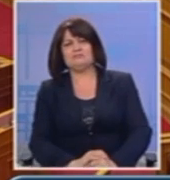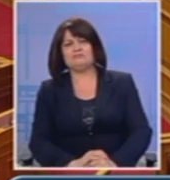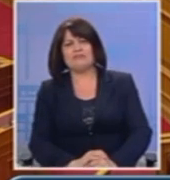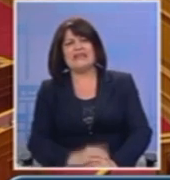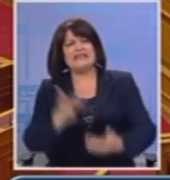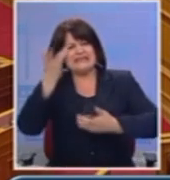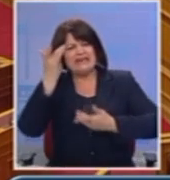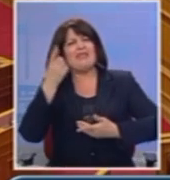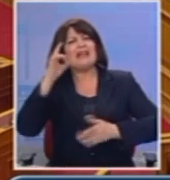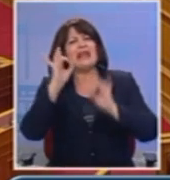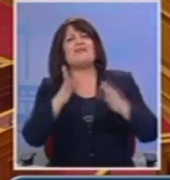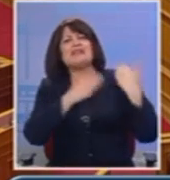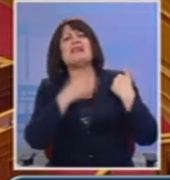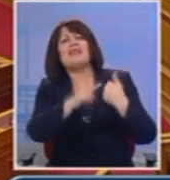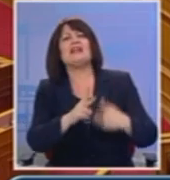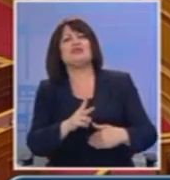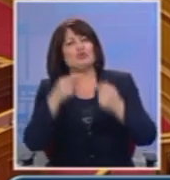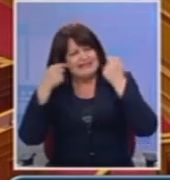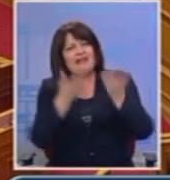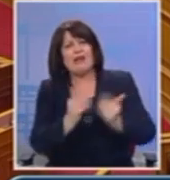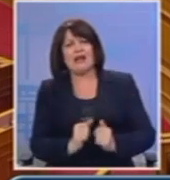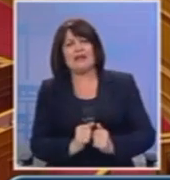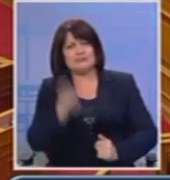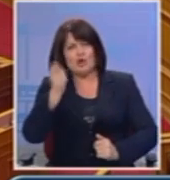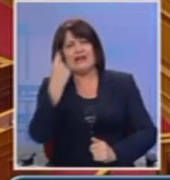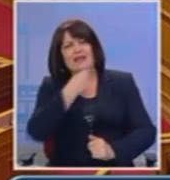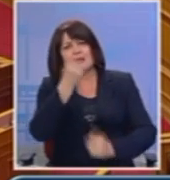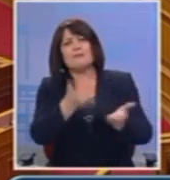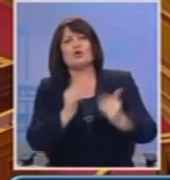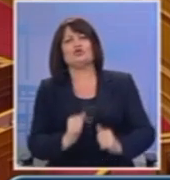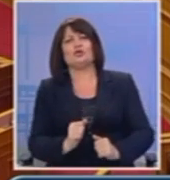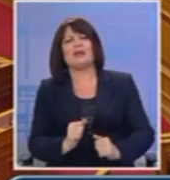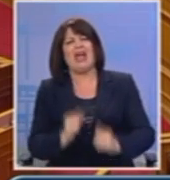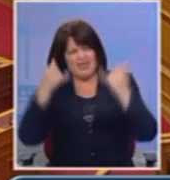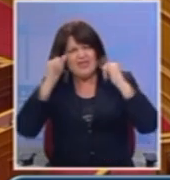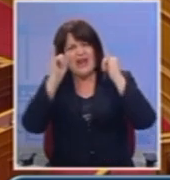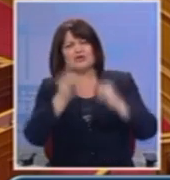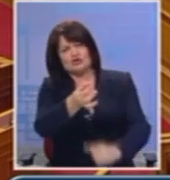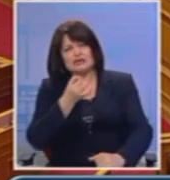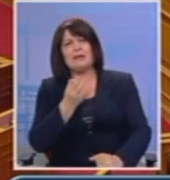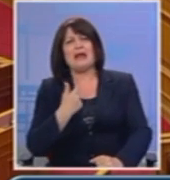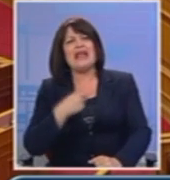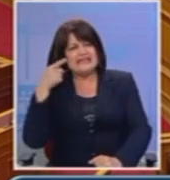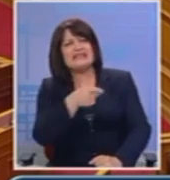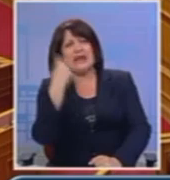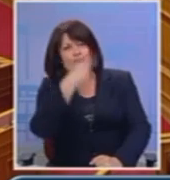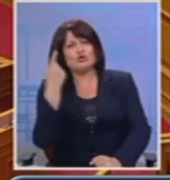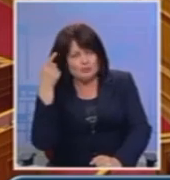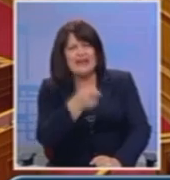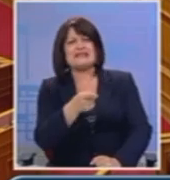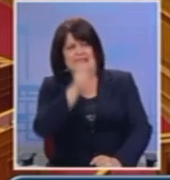συνείδηση της ευθύνης σας και πολιτικά και προσωπικά και χ το θάσος να λέτε σε σας ναι σε